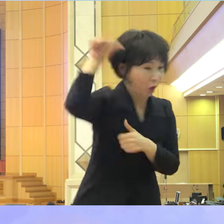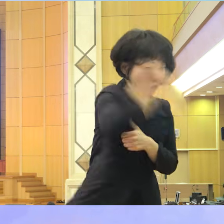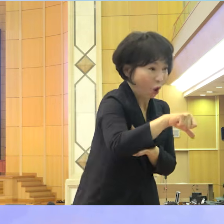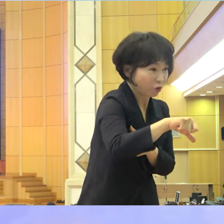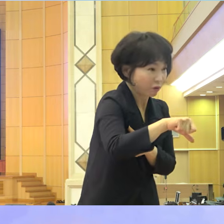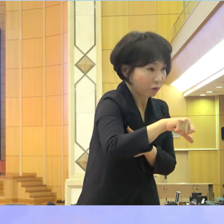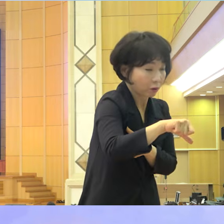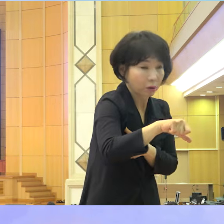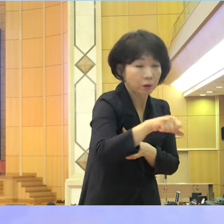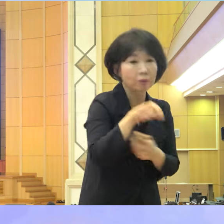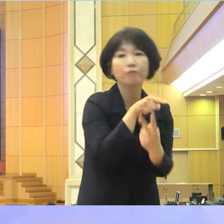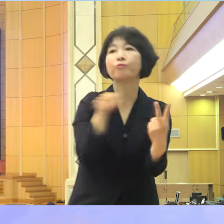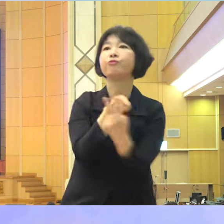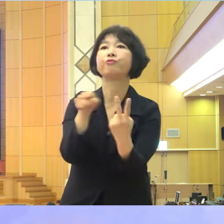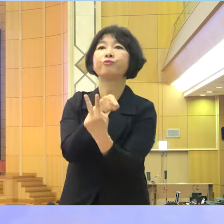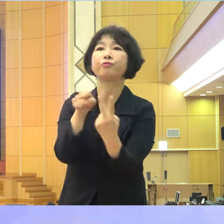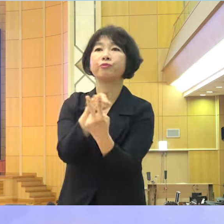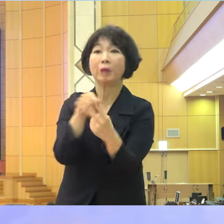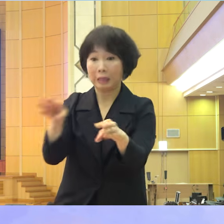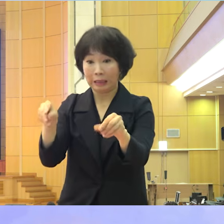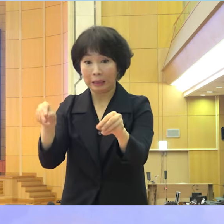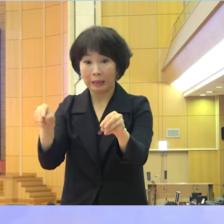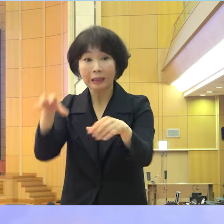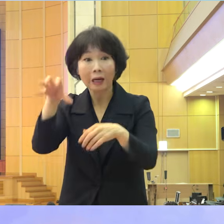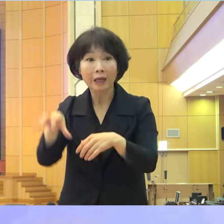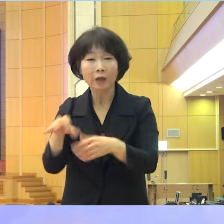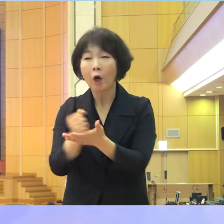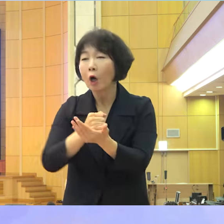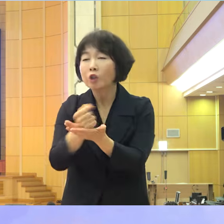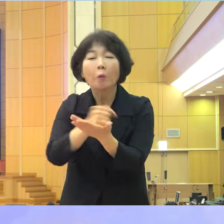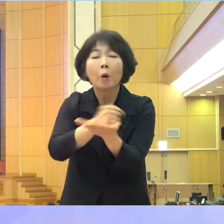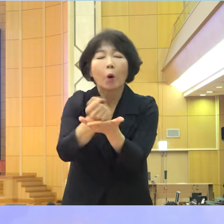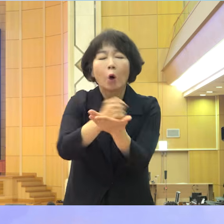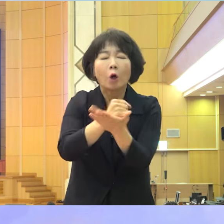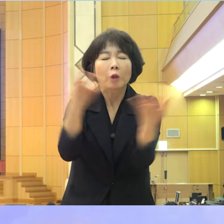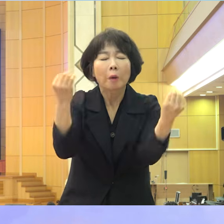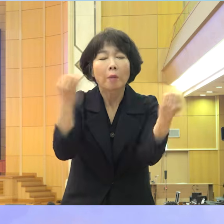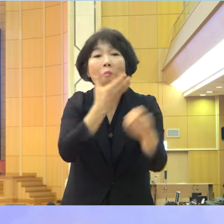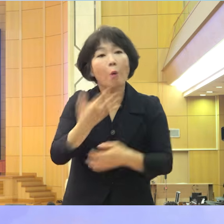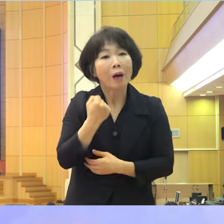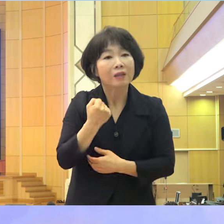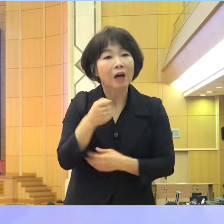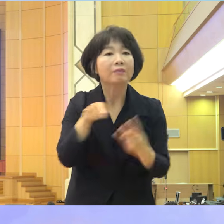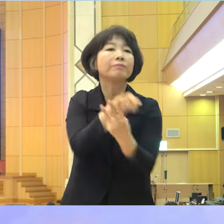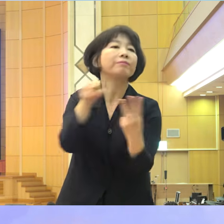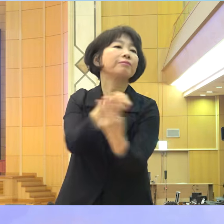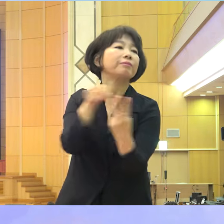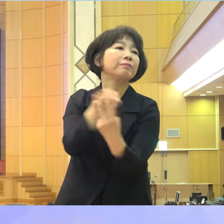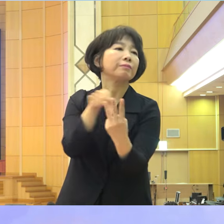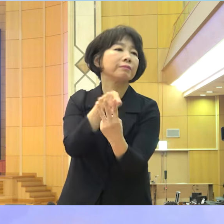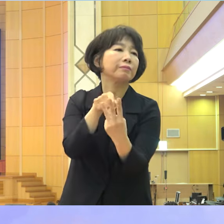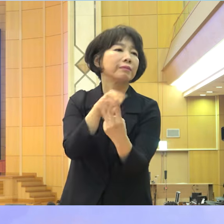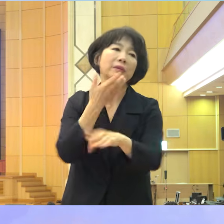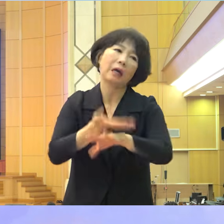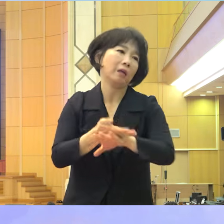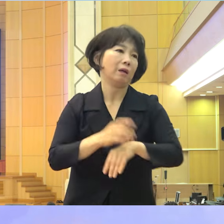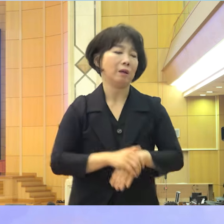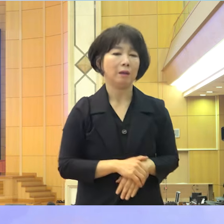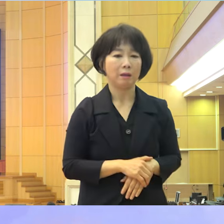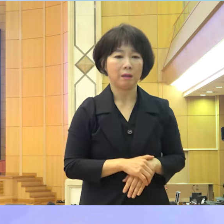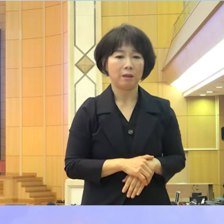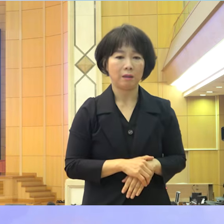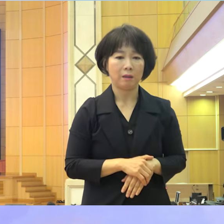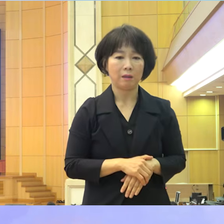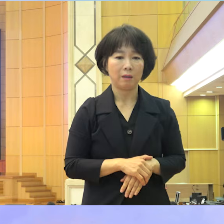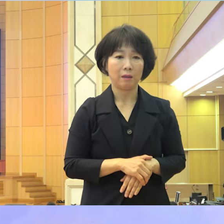받느냐? 아니면 땅 위에서 점쳐서 복 받느냐? 이게 세상이라는 거야.